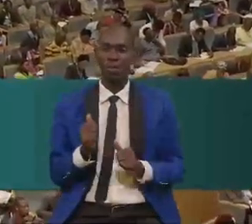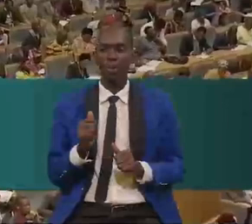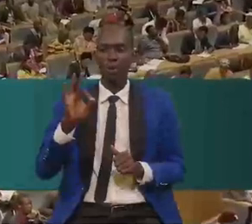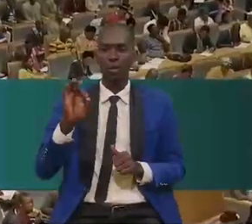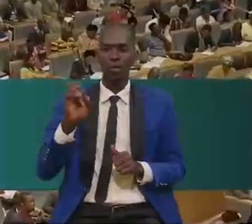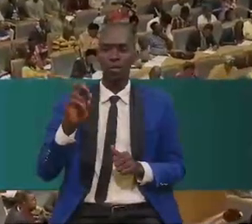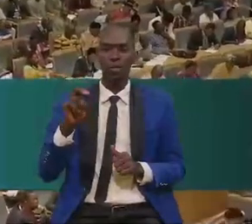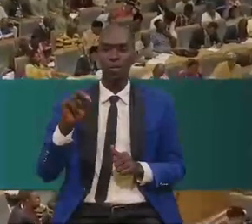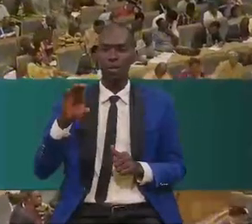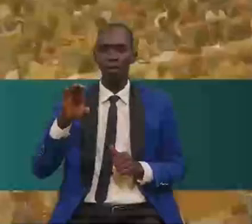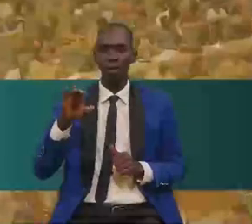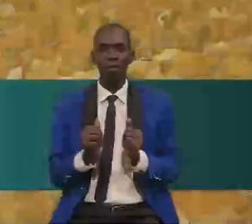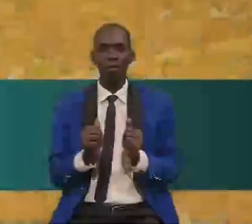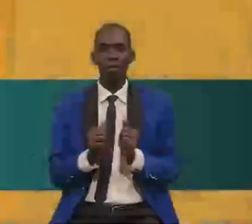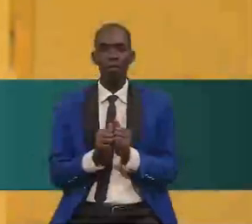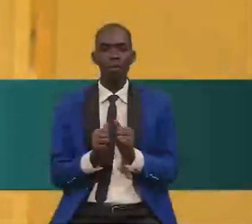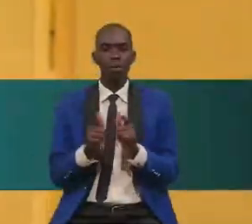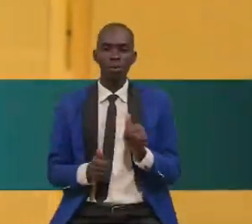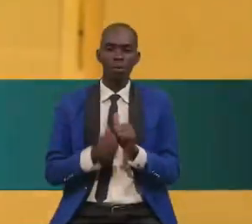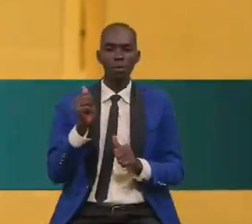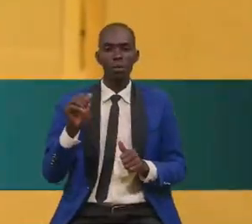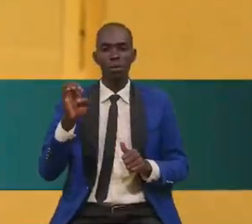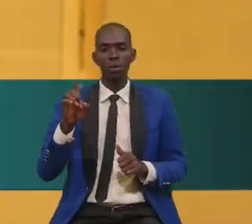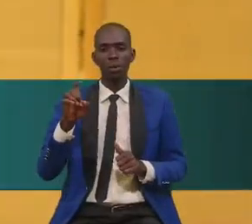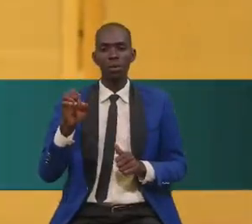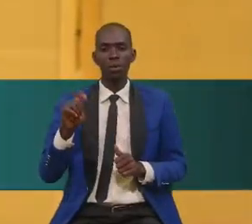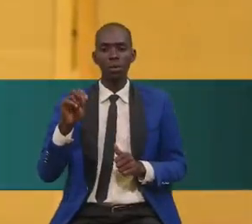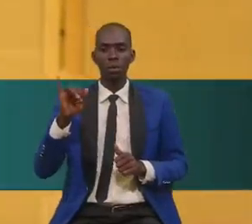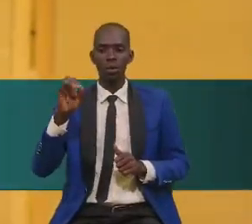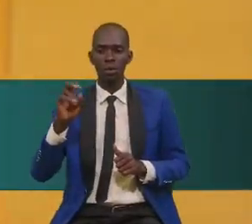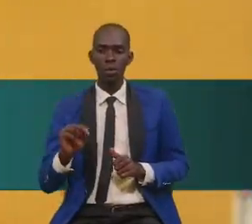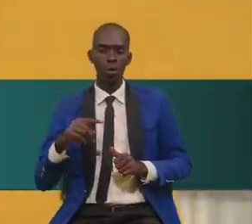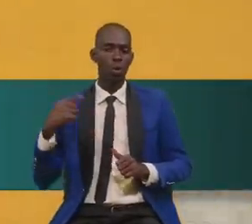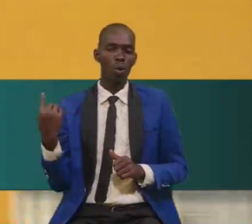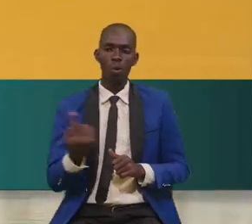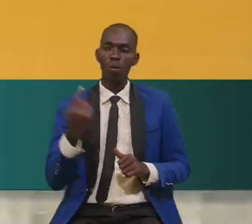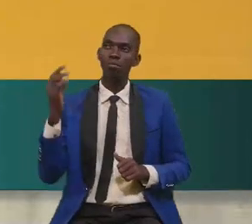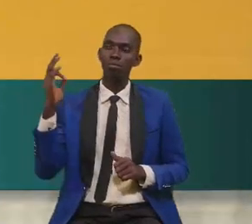grand effort, toujours en train d'évangéliser.